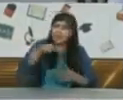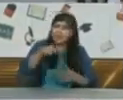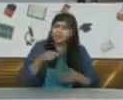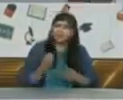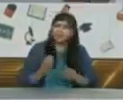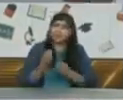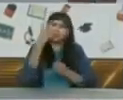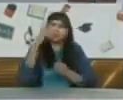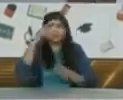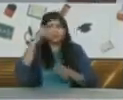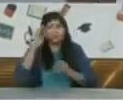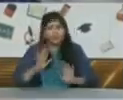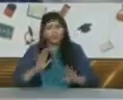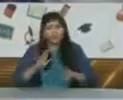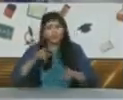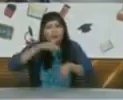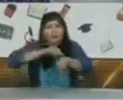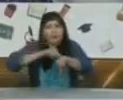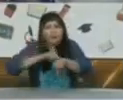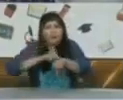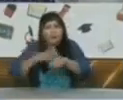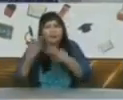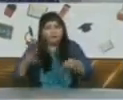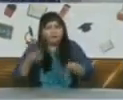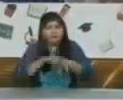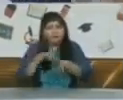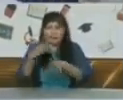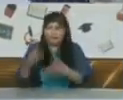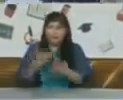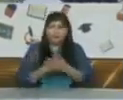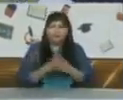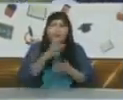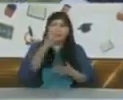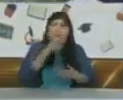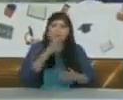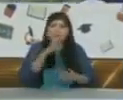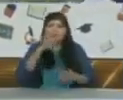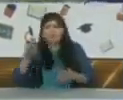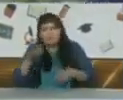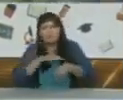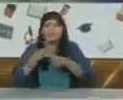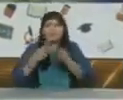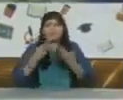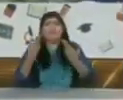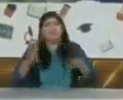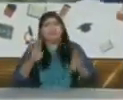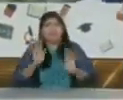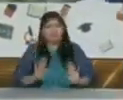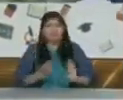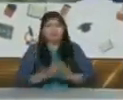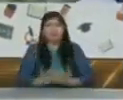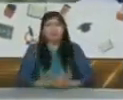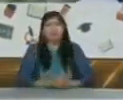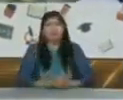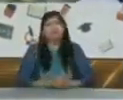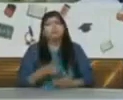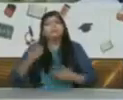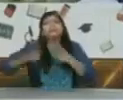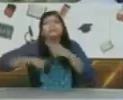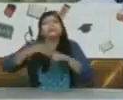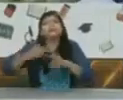सुबह से ही पता है कि आज आप 3 से 4 बजे तक फ्री हैं, या